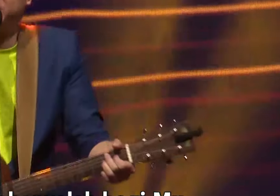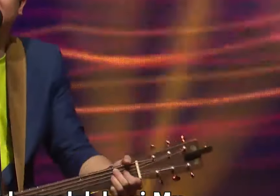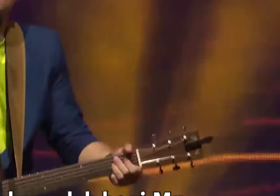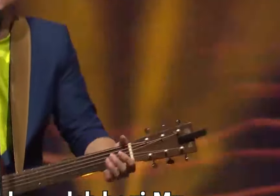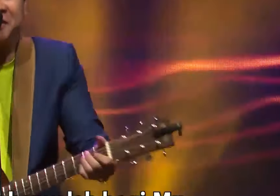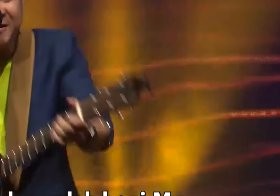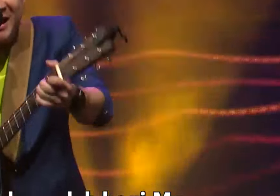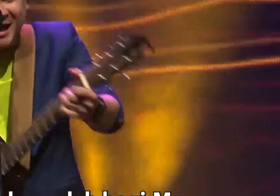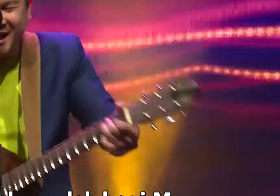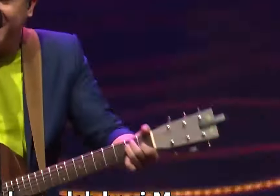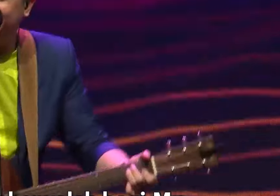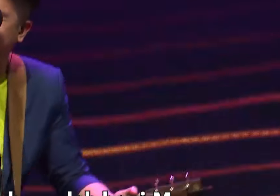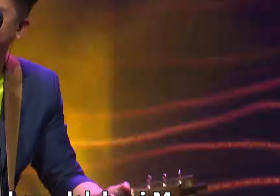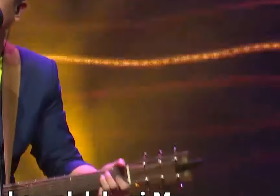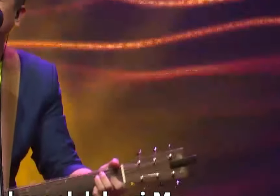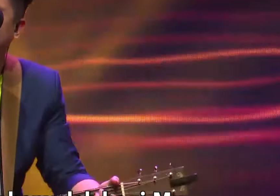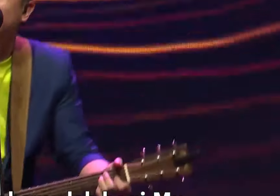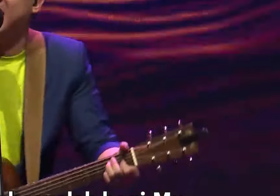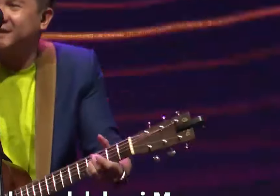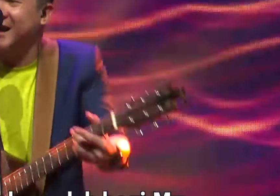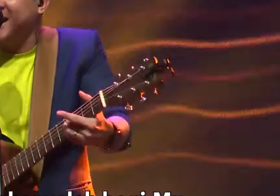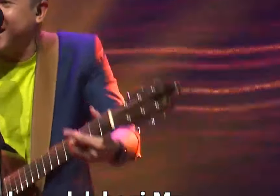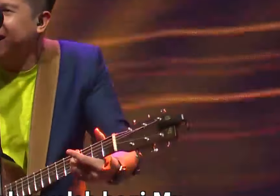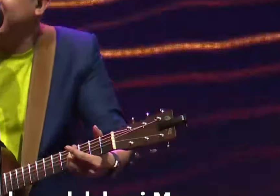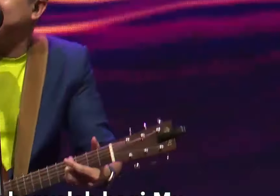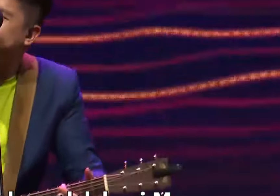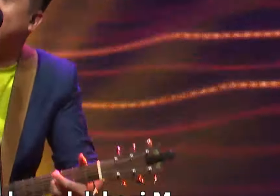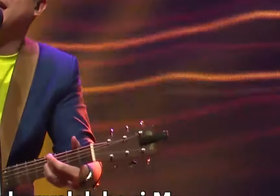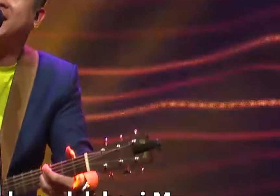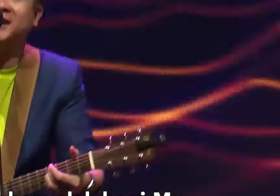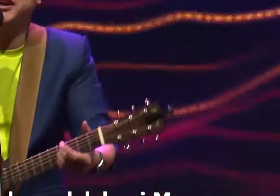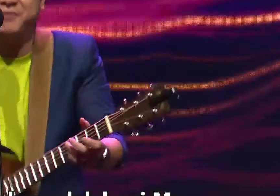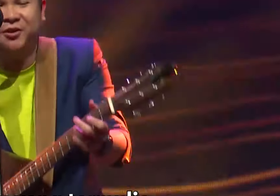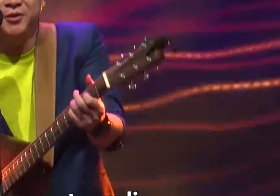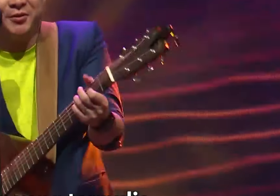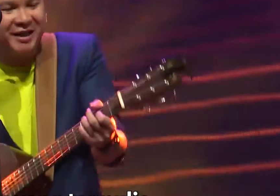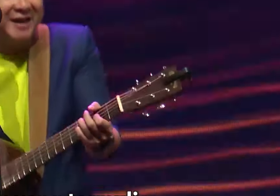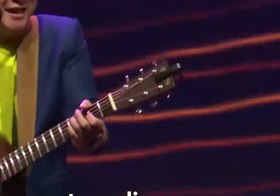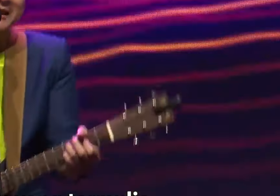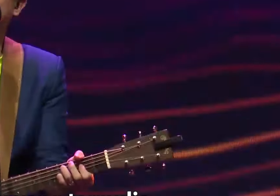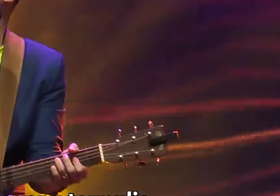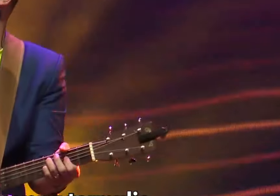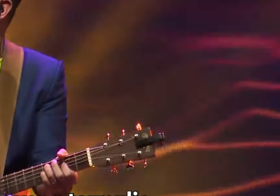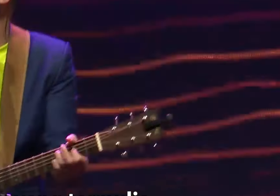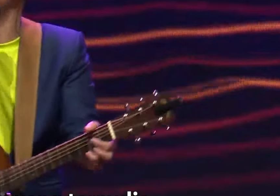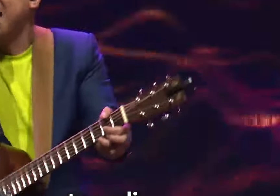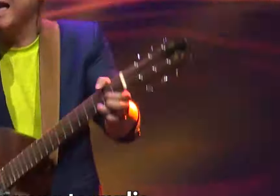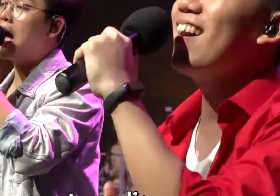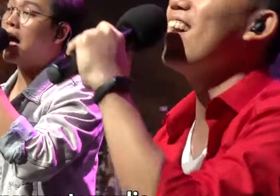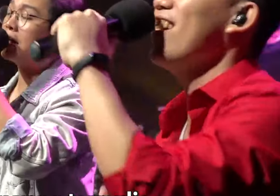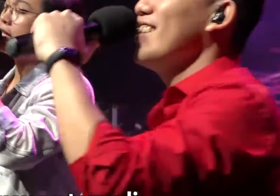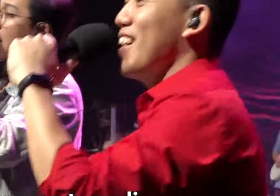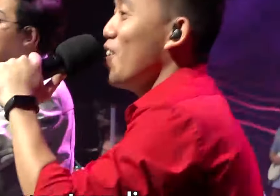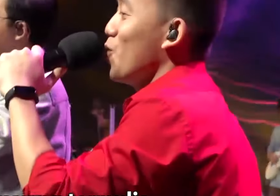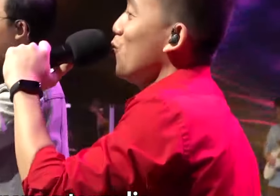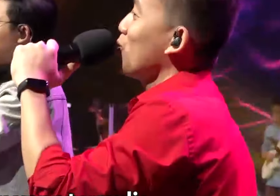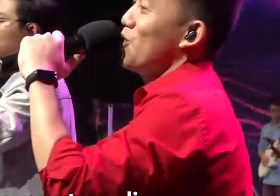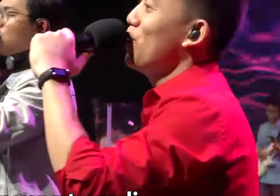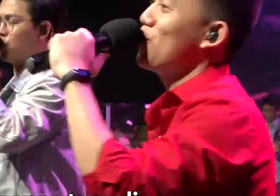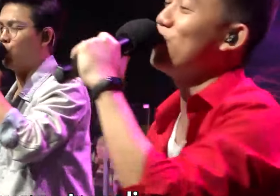Ku beri yang terbaik, hanyalah bagi-Mu. Hey!